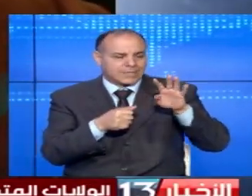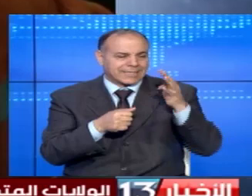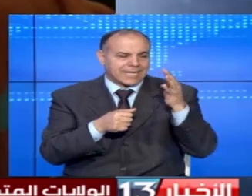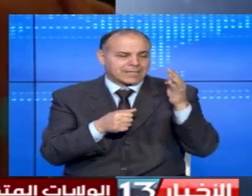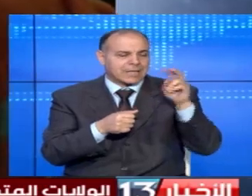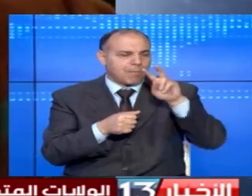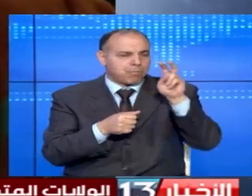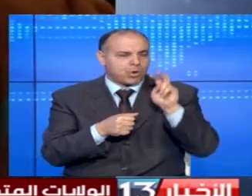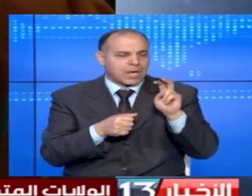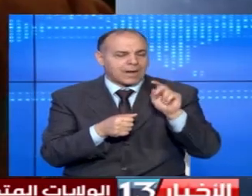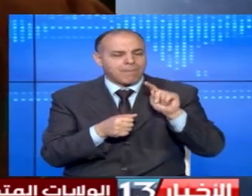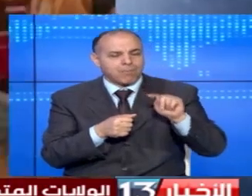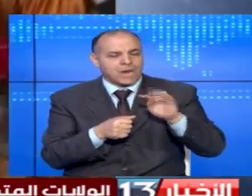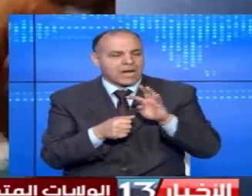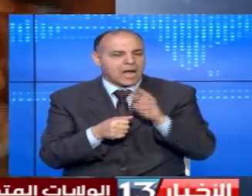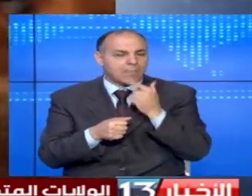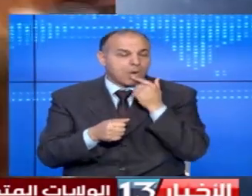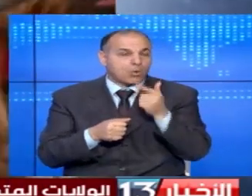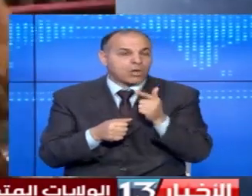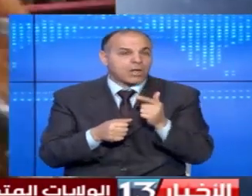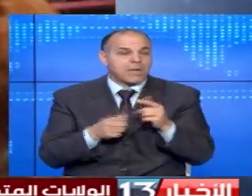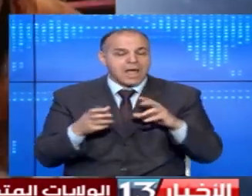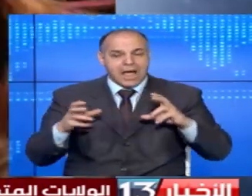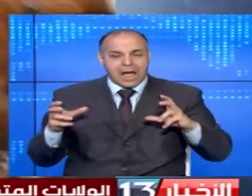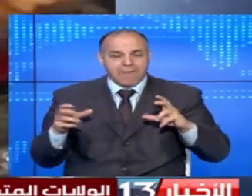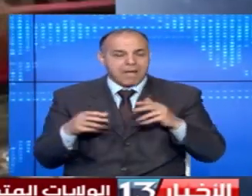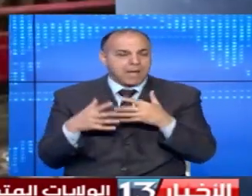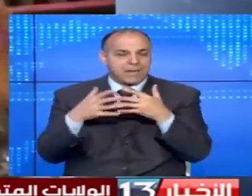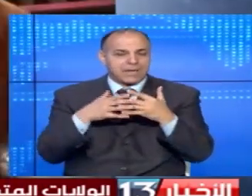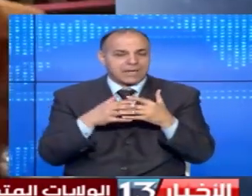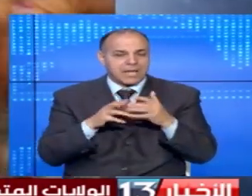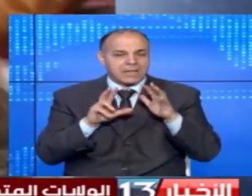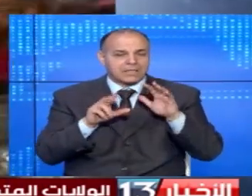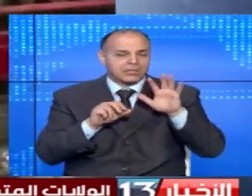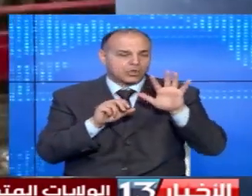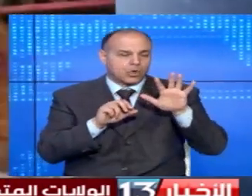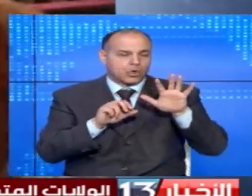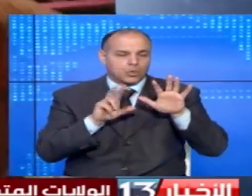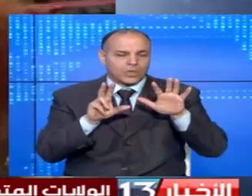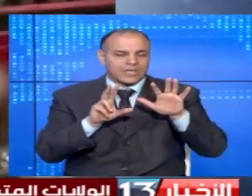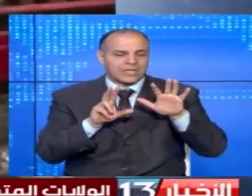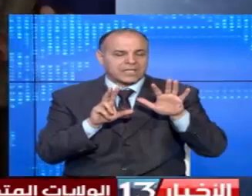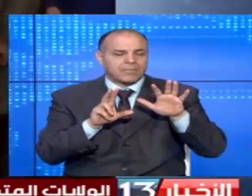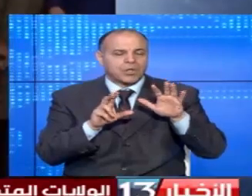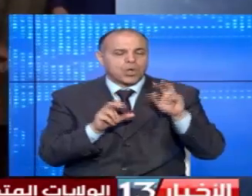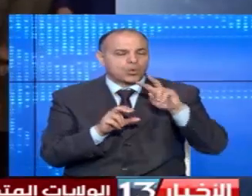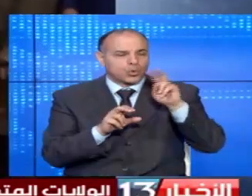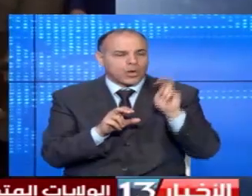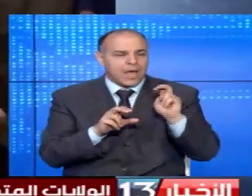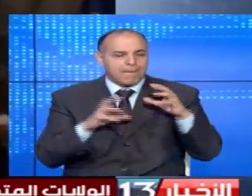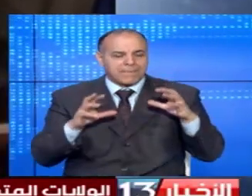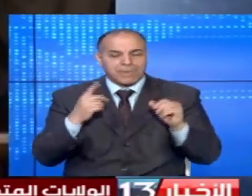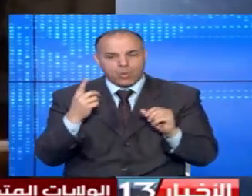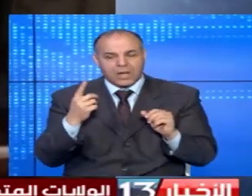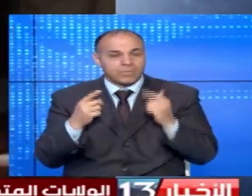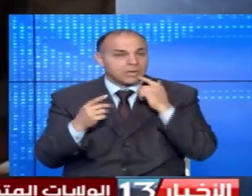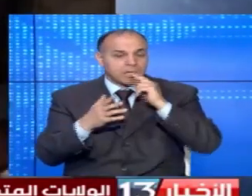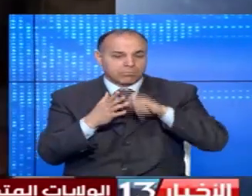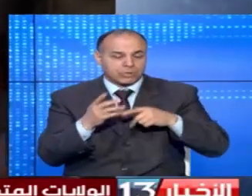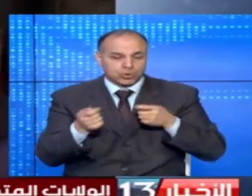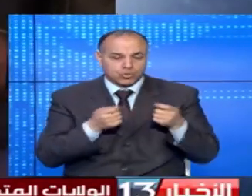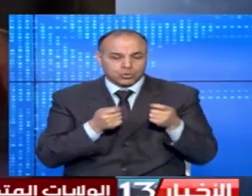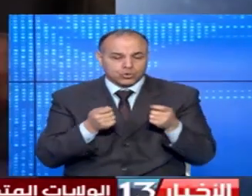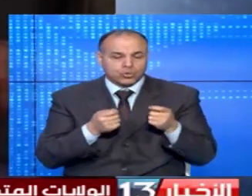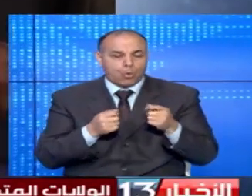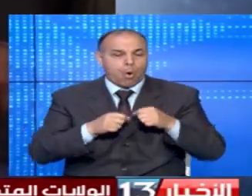وثلاثين سنتا بينما صعد الخام الامريكي الى اكثر من ثمانيه خمسين دولارا للبرميل تفاصيل الاتفاق التجاري بين